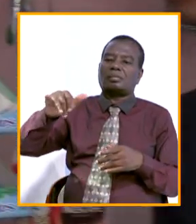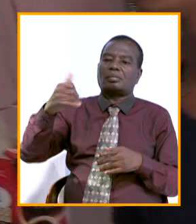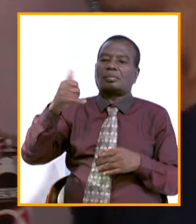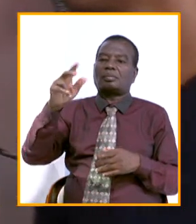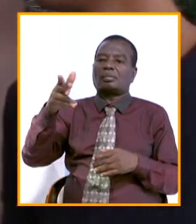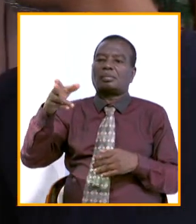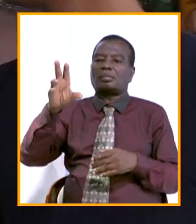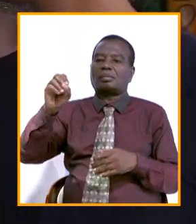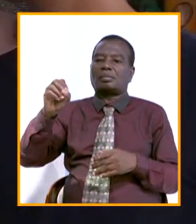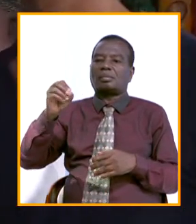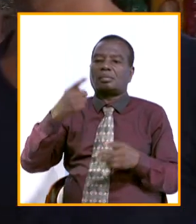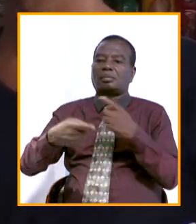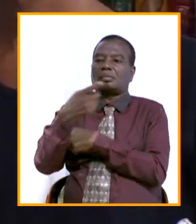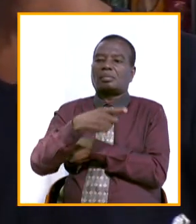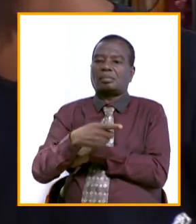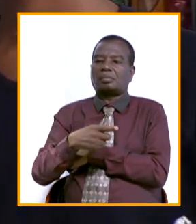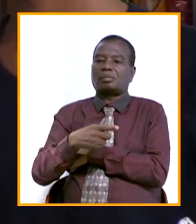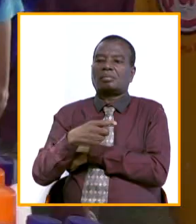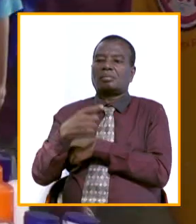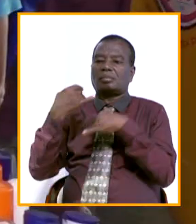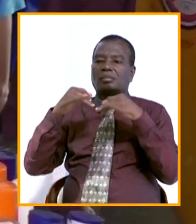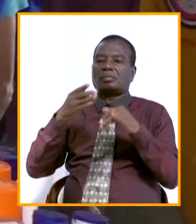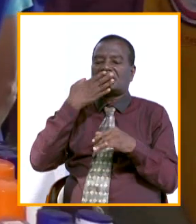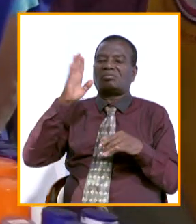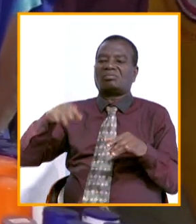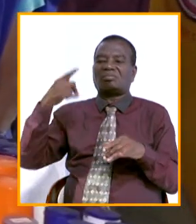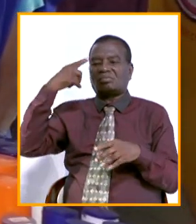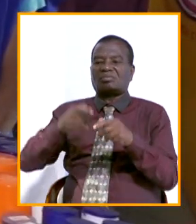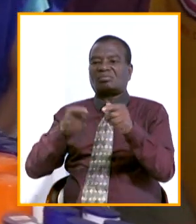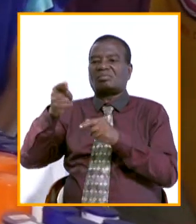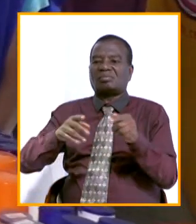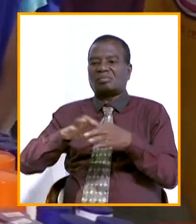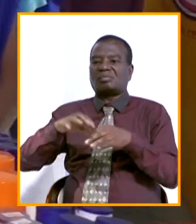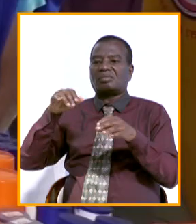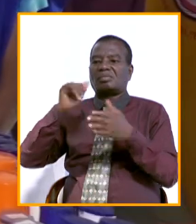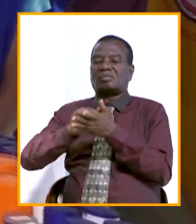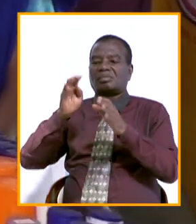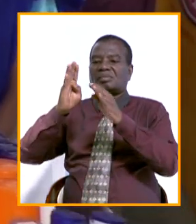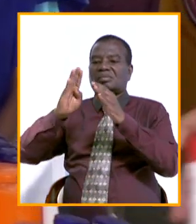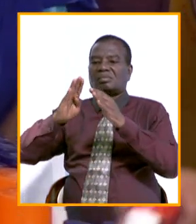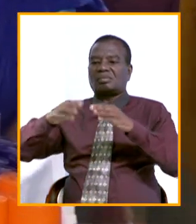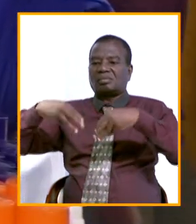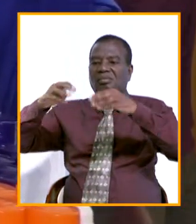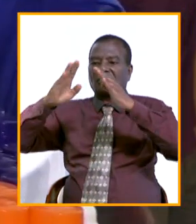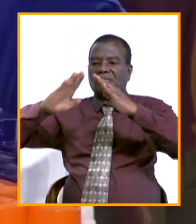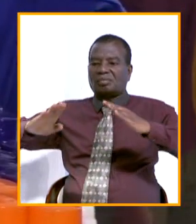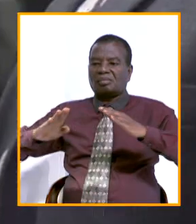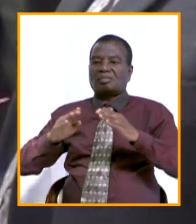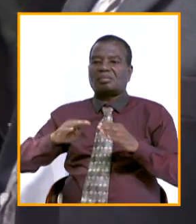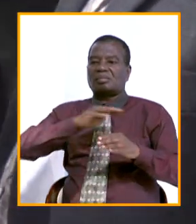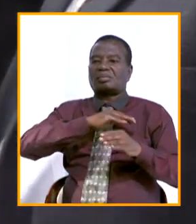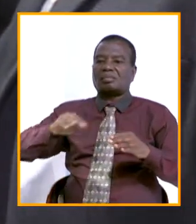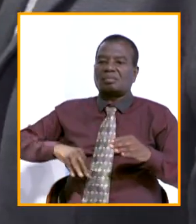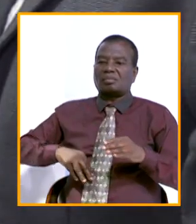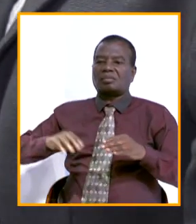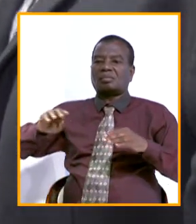10h30. La journée s'annonce mal pour le gérant de cette boutique. Visite inopinée des inspecteurs du commerce et des membres du comité